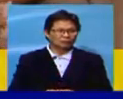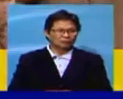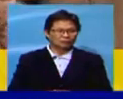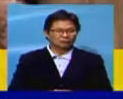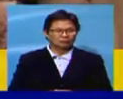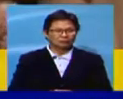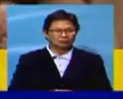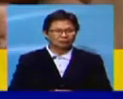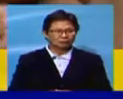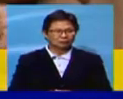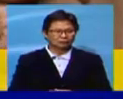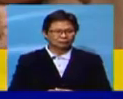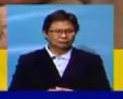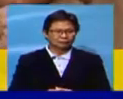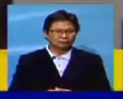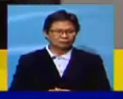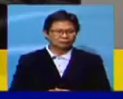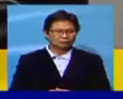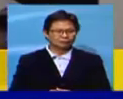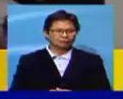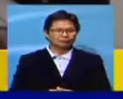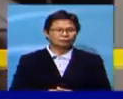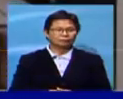inxord for which